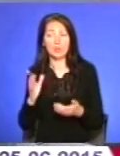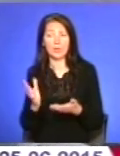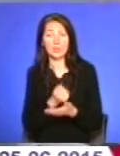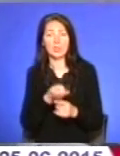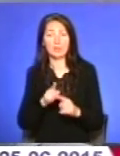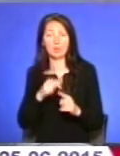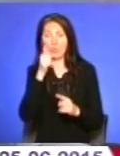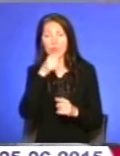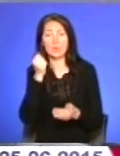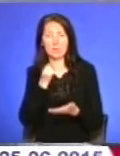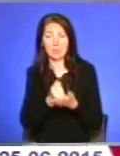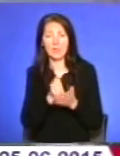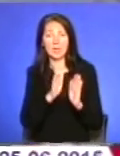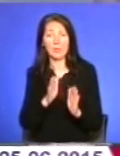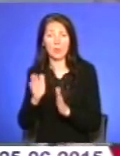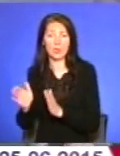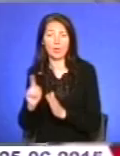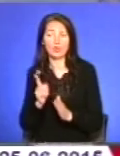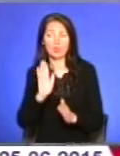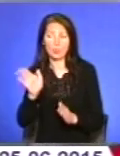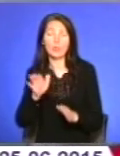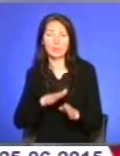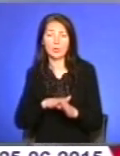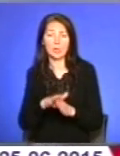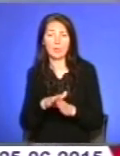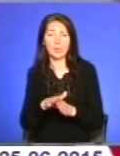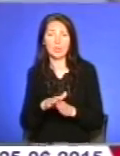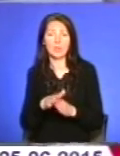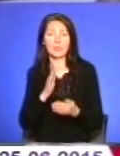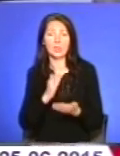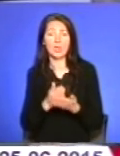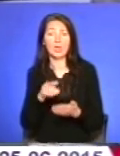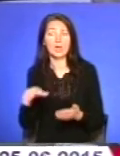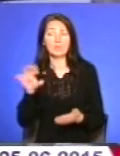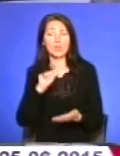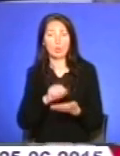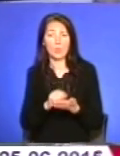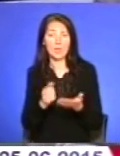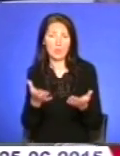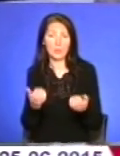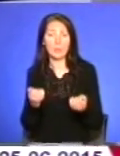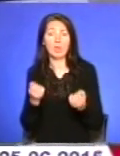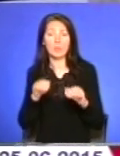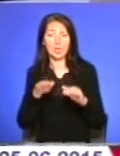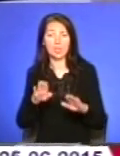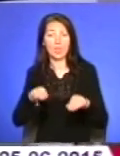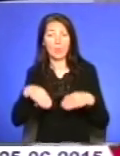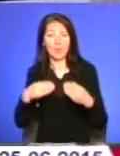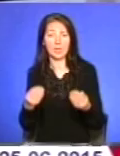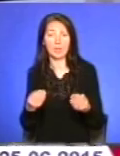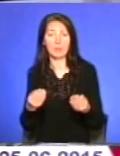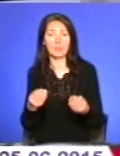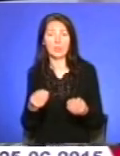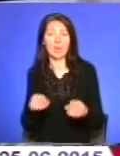році затвердили порядок, що він був дотриманий. Є ті всі документи, приймаємо рішення і передаємо. А це виходить,